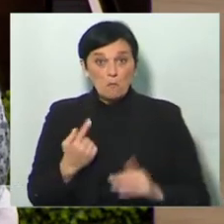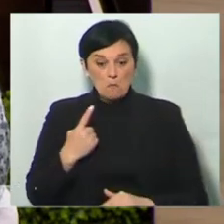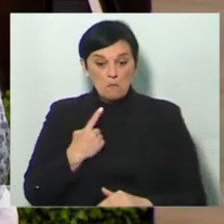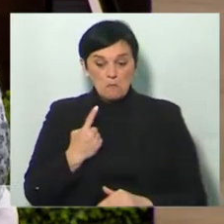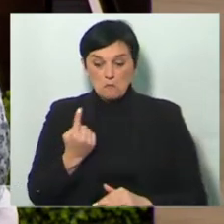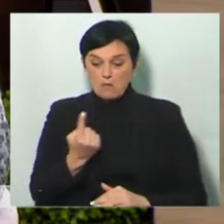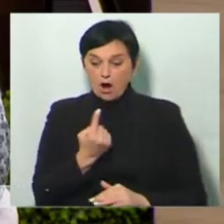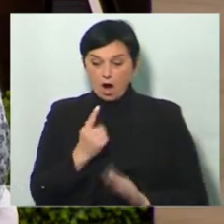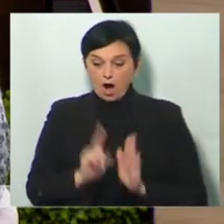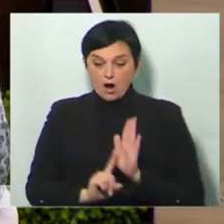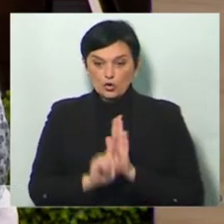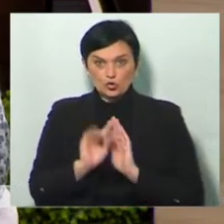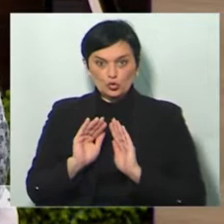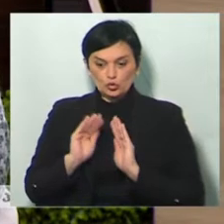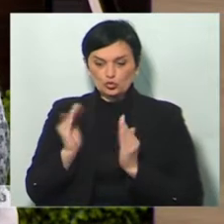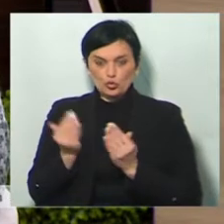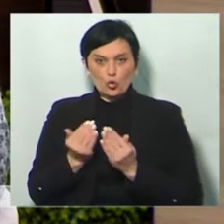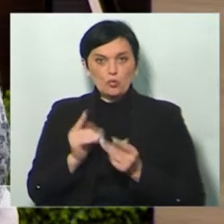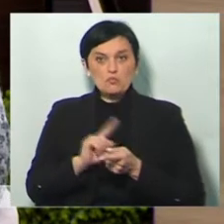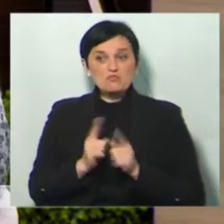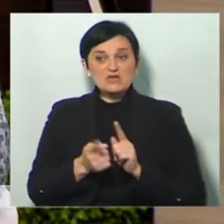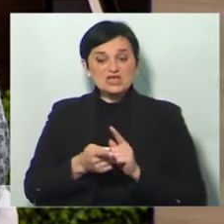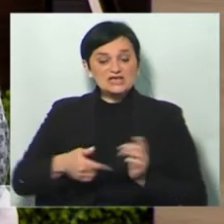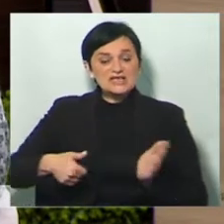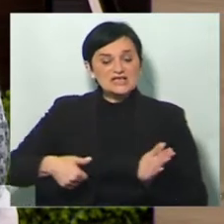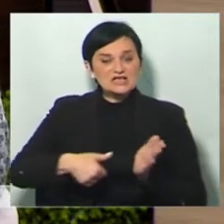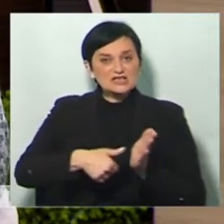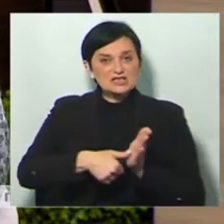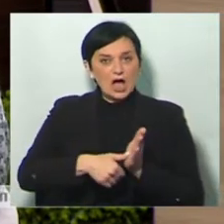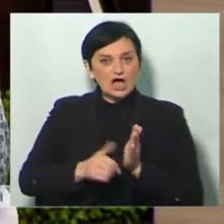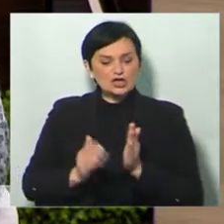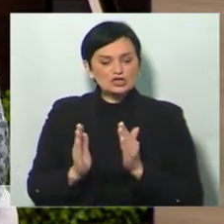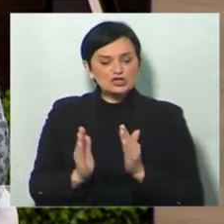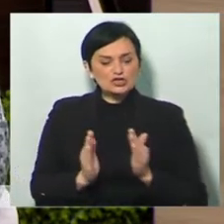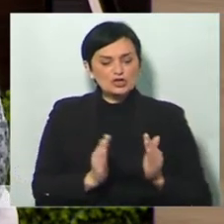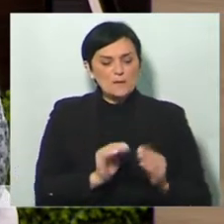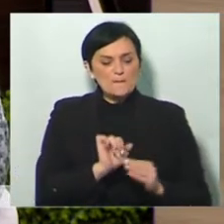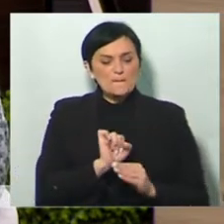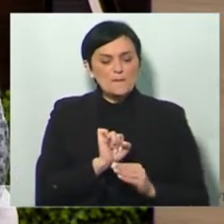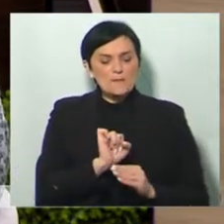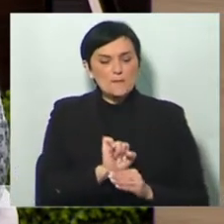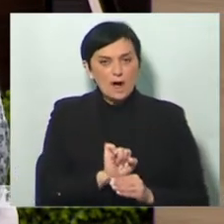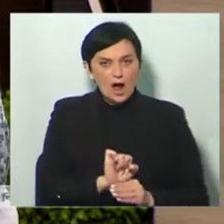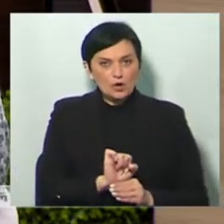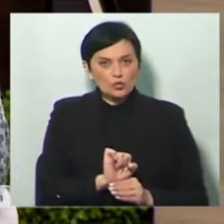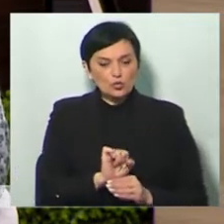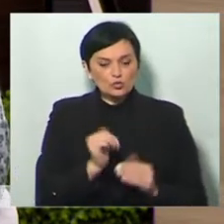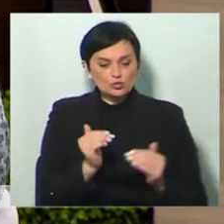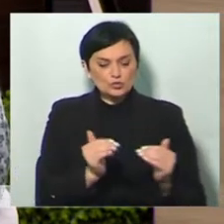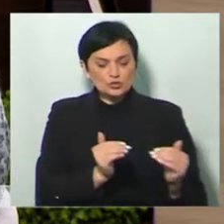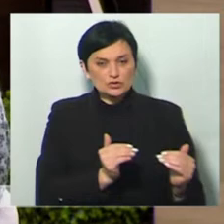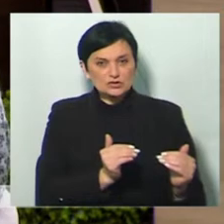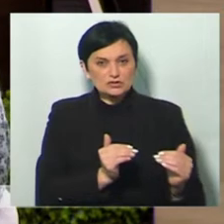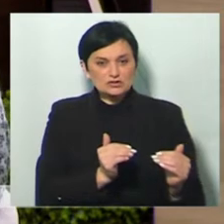მარტოობა პირიქით დაეხმარა ტემპის შენელებაში, პაუზის მონახვაში,